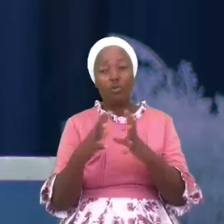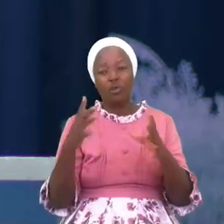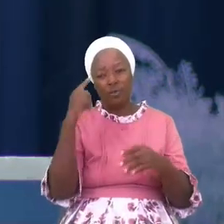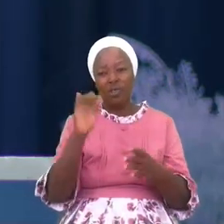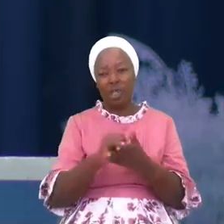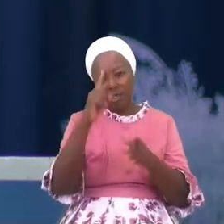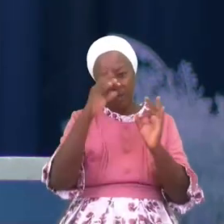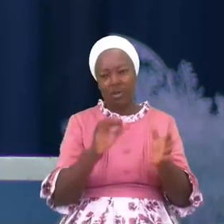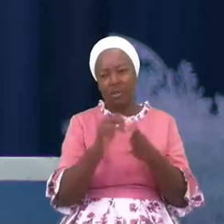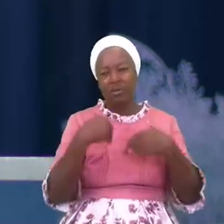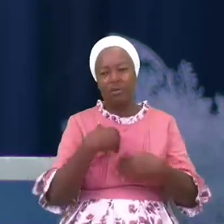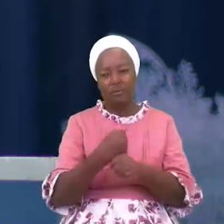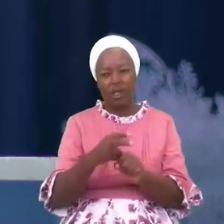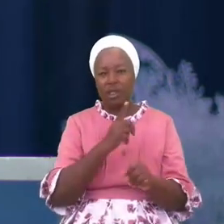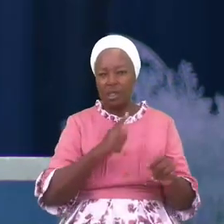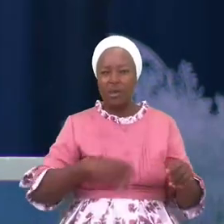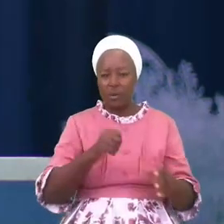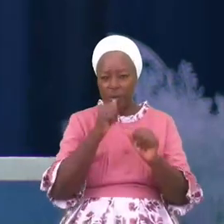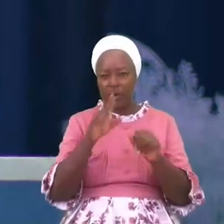Le Seigneur vous bénira.